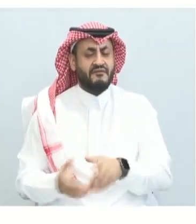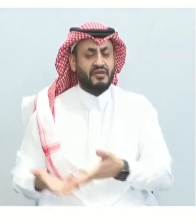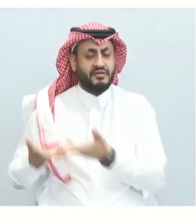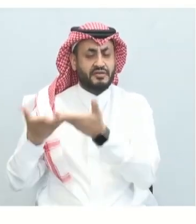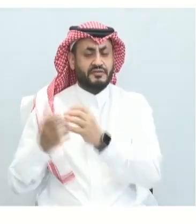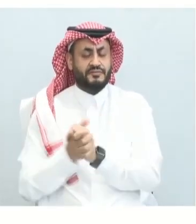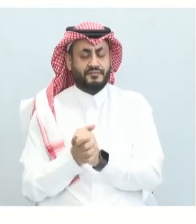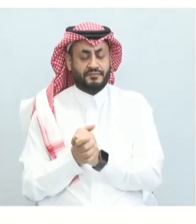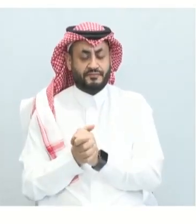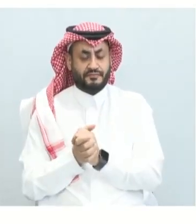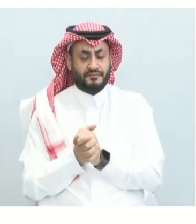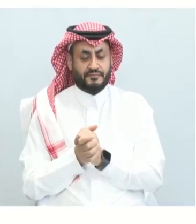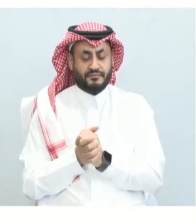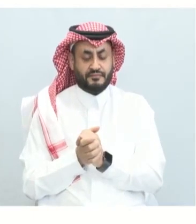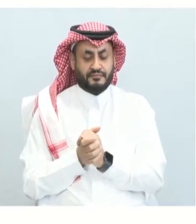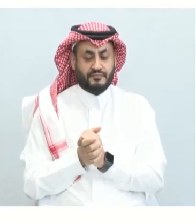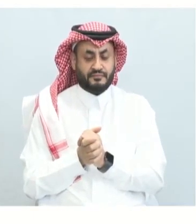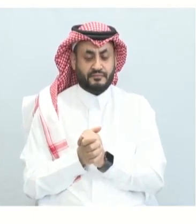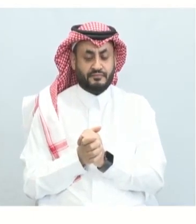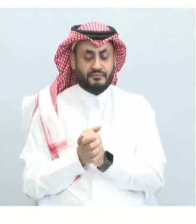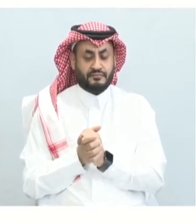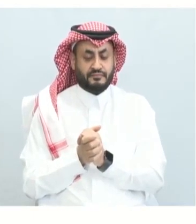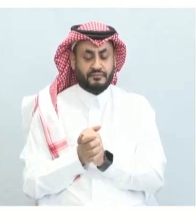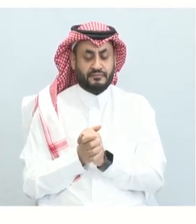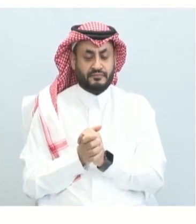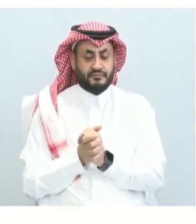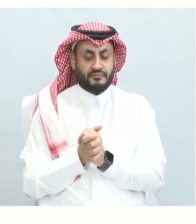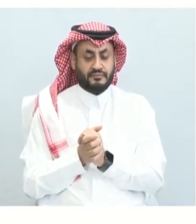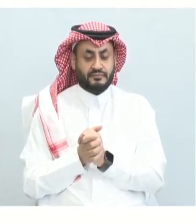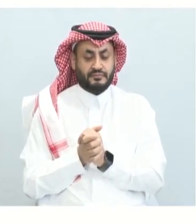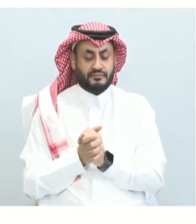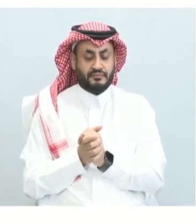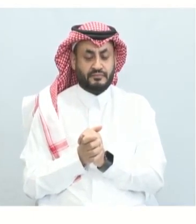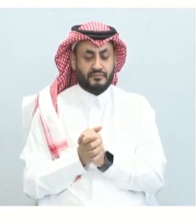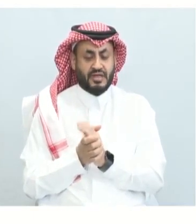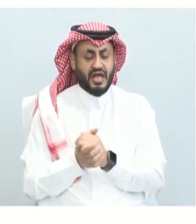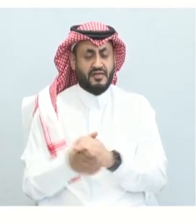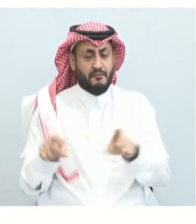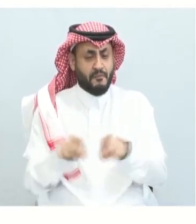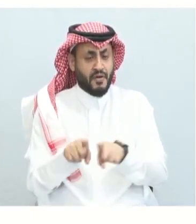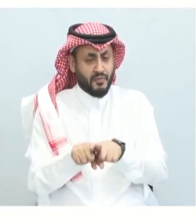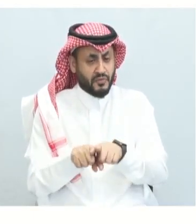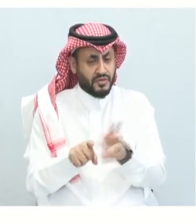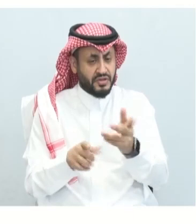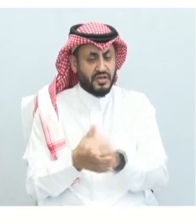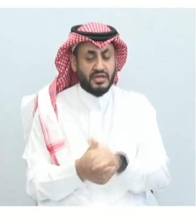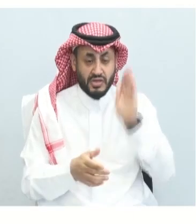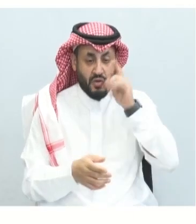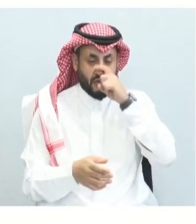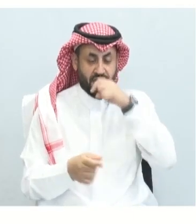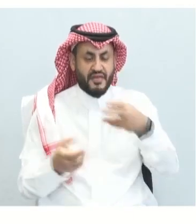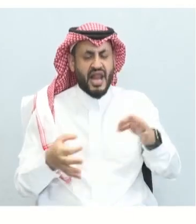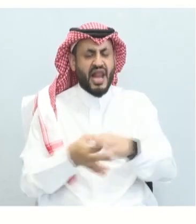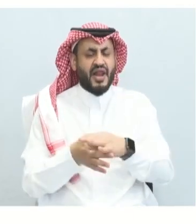الرواتب تفعل مع الصلوات المفروضه تفعل مع الصلوات المفروضه اذا ينبغي للمصلي